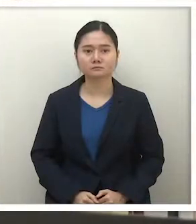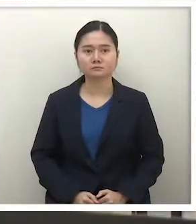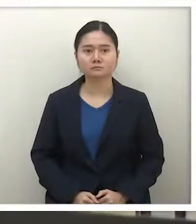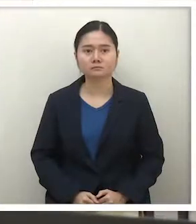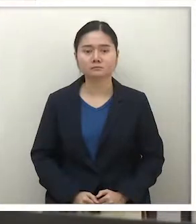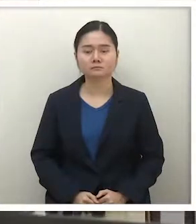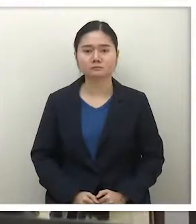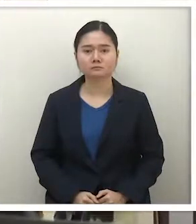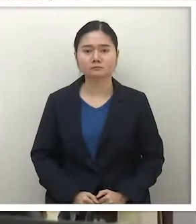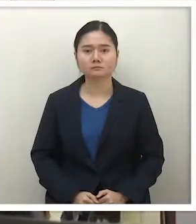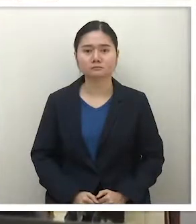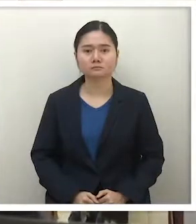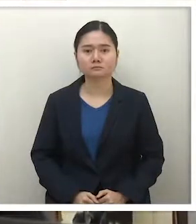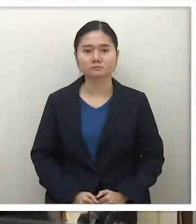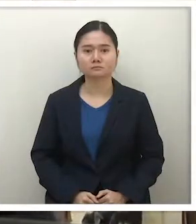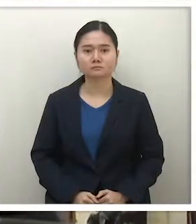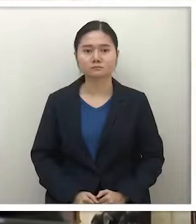ครับ